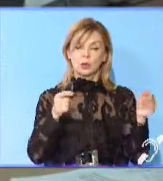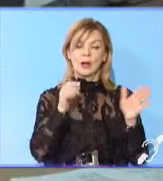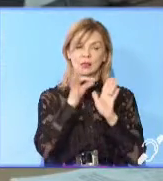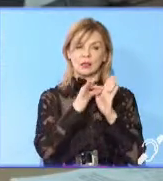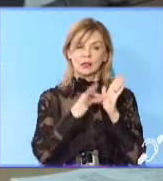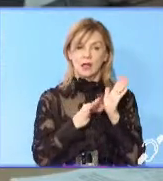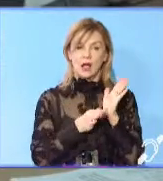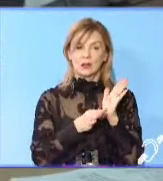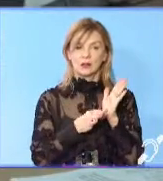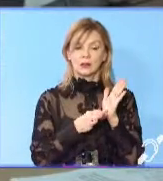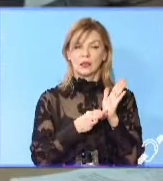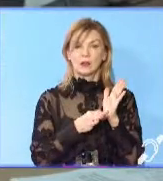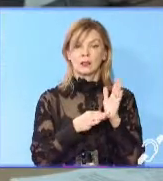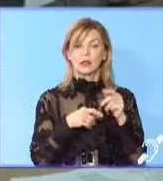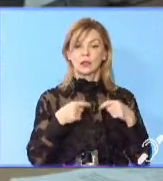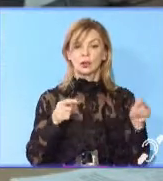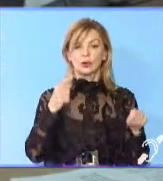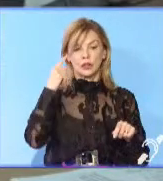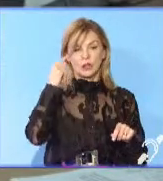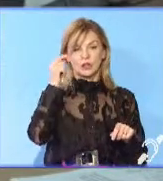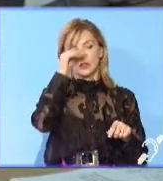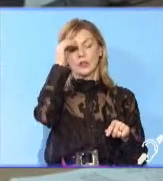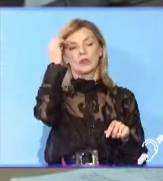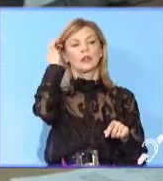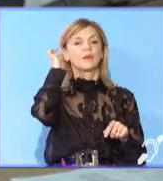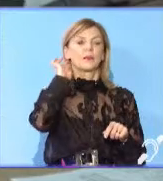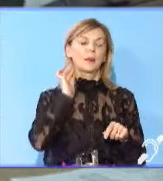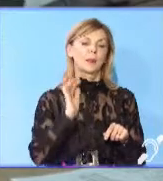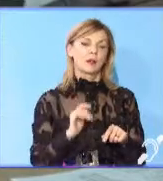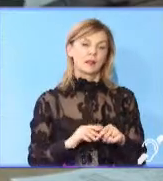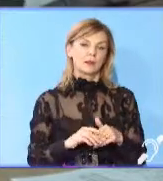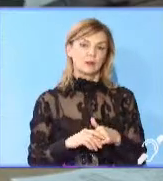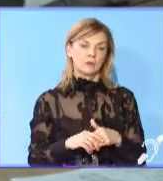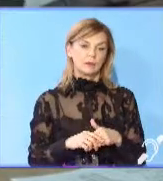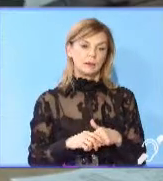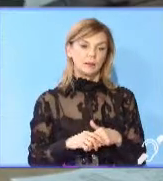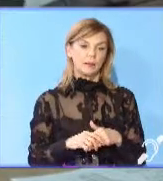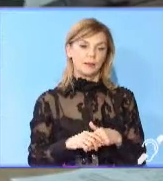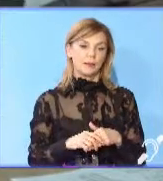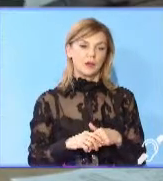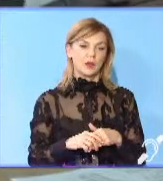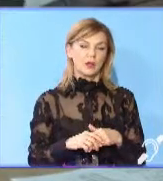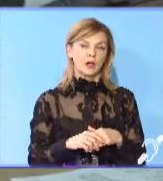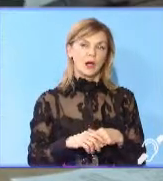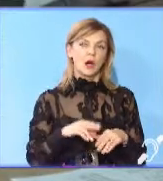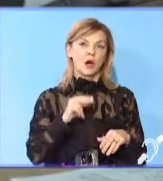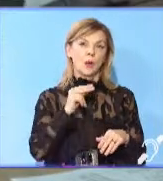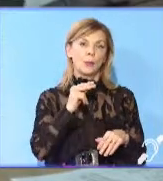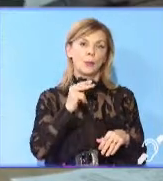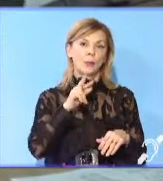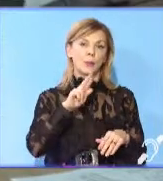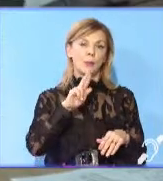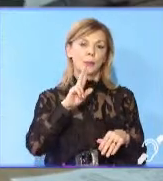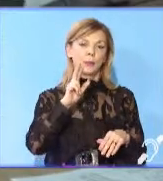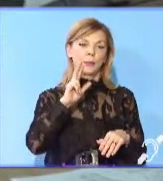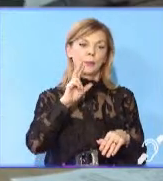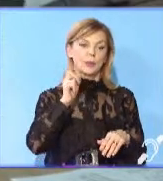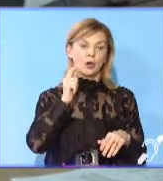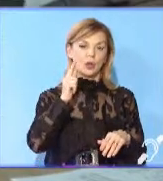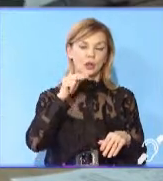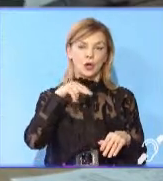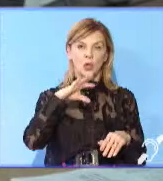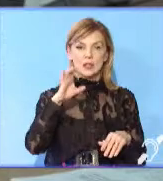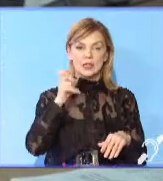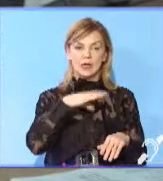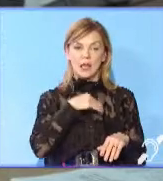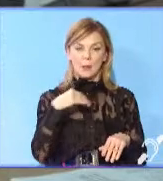toate cunoștințele. Cine pe care... Cine poate să acceseze aceste prognoze? Prognozele noastre, să știți că se găsesc pe site-ul nostru,